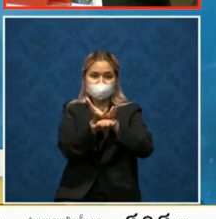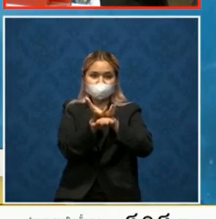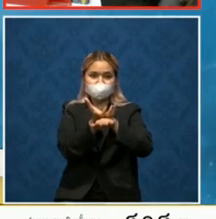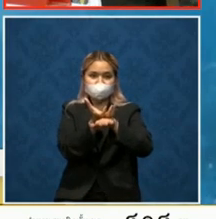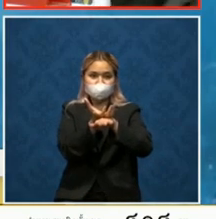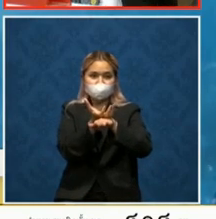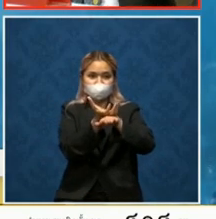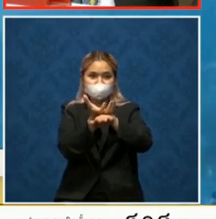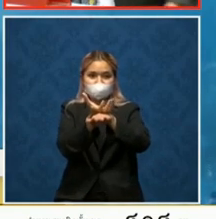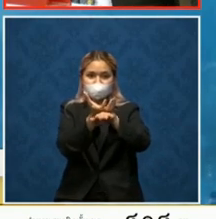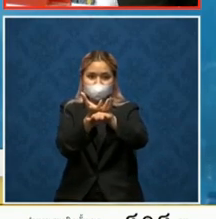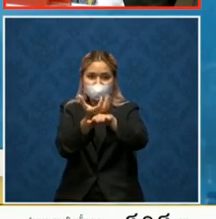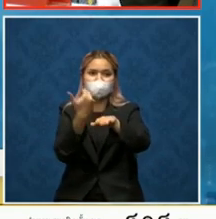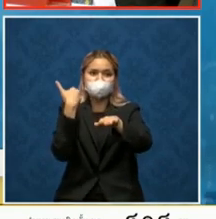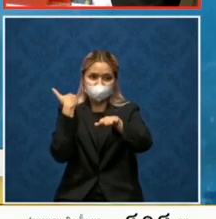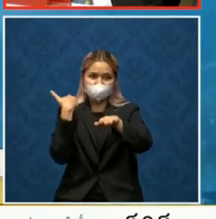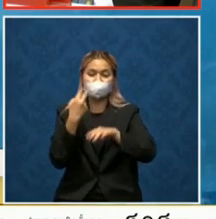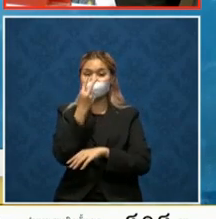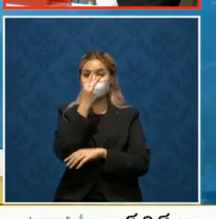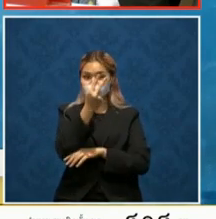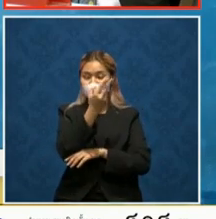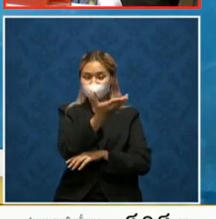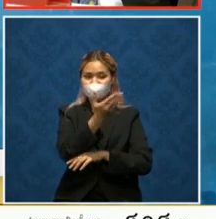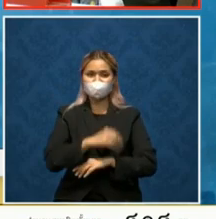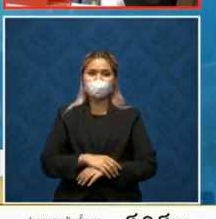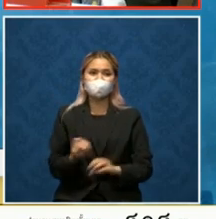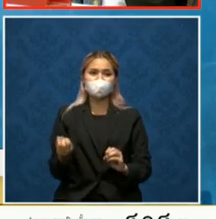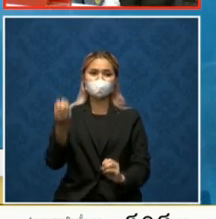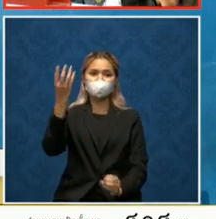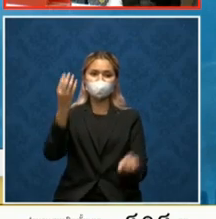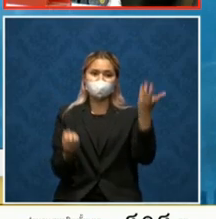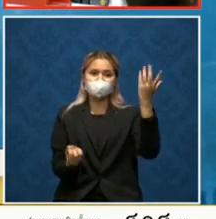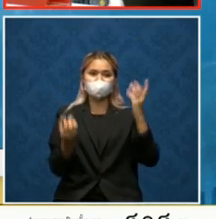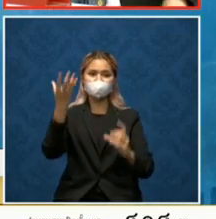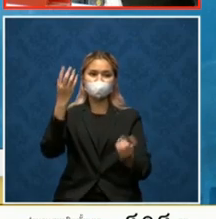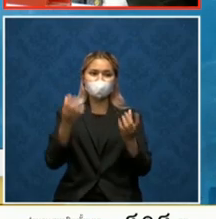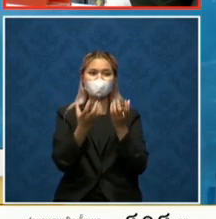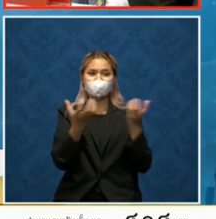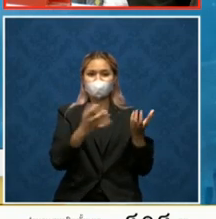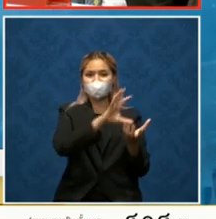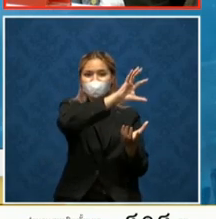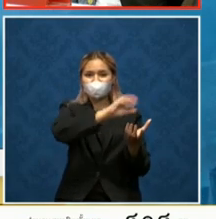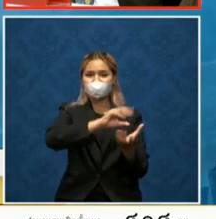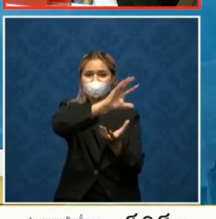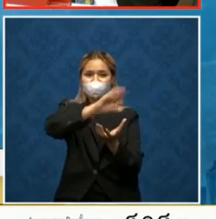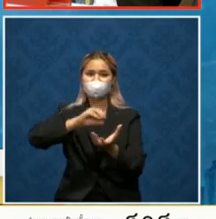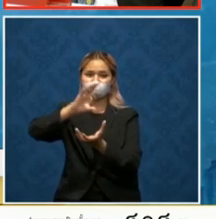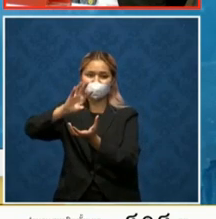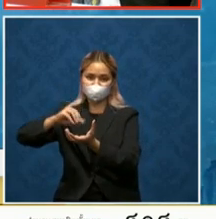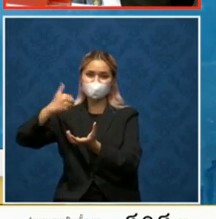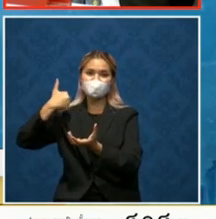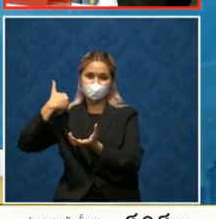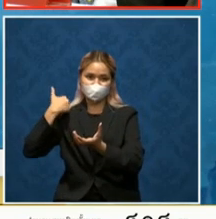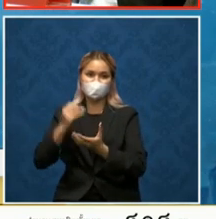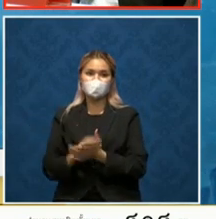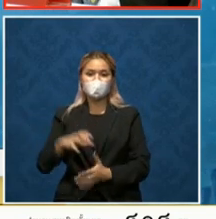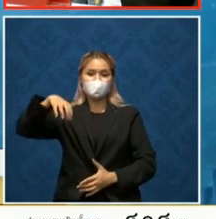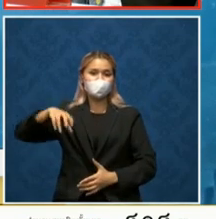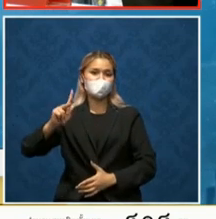เดี๋ยวค่อยพูดถึงแปลงนี้นี่แหละครับเก็บของป่าที่กรม